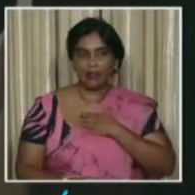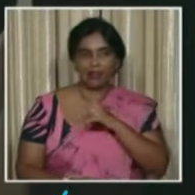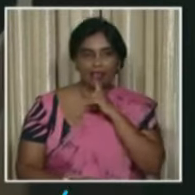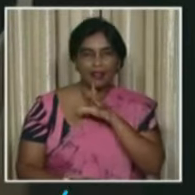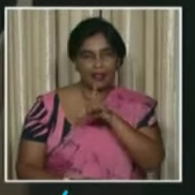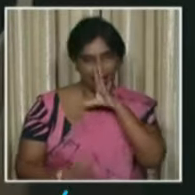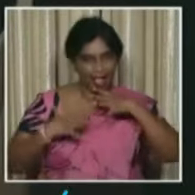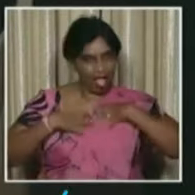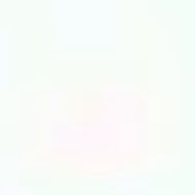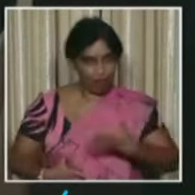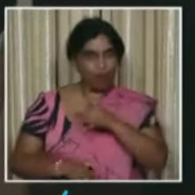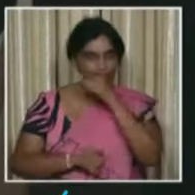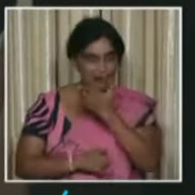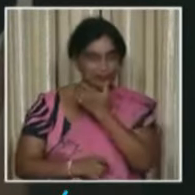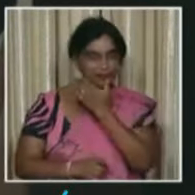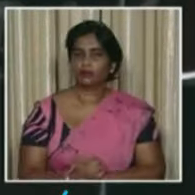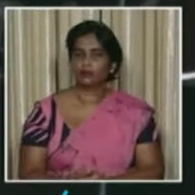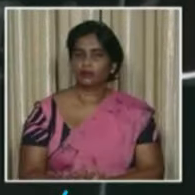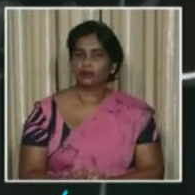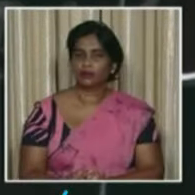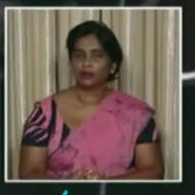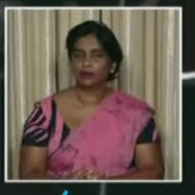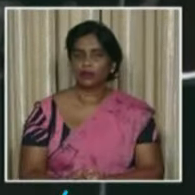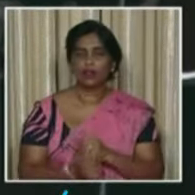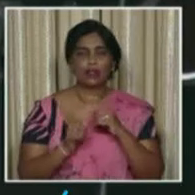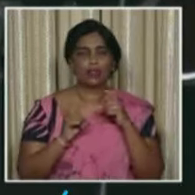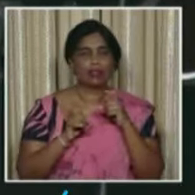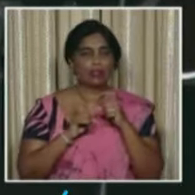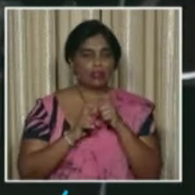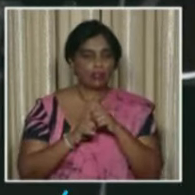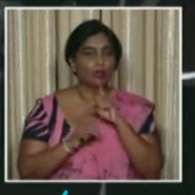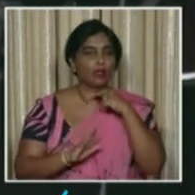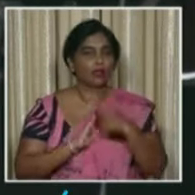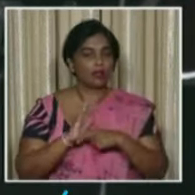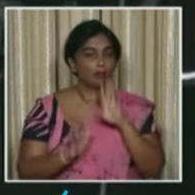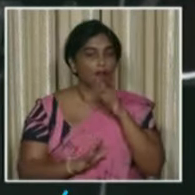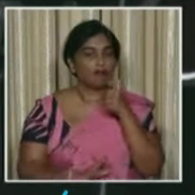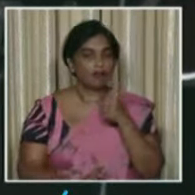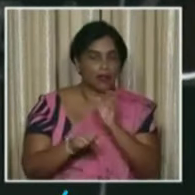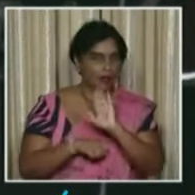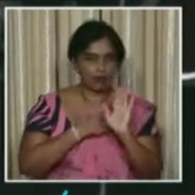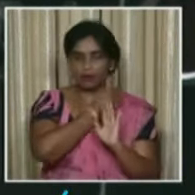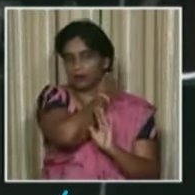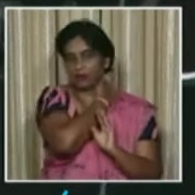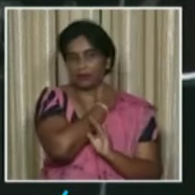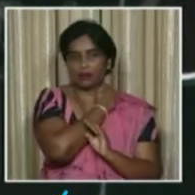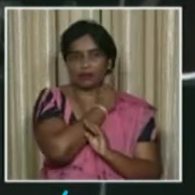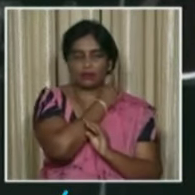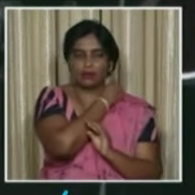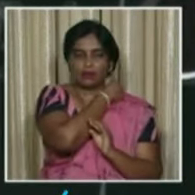වස්ත්‍රයක් ඇඳගෙනද කතා කරන්නේ කොහෙවත් යන්නේ පැටලෙන්න නැතුව දාමෝ දසනායක කියන්නේ මේ රටේ වැදගත් දේශපාල නායකයෙක්